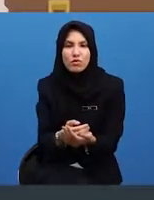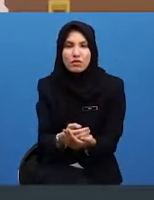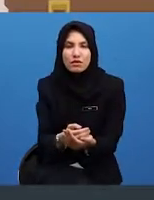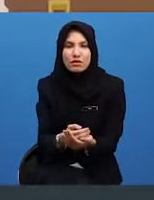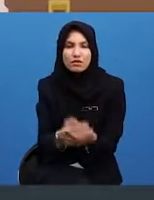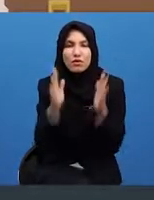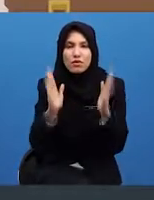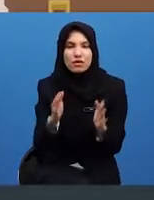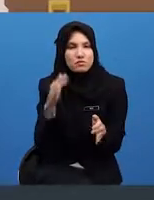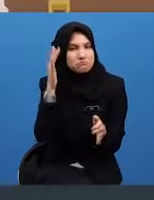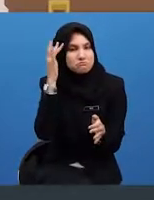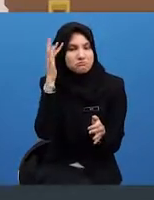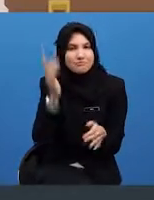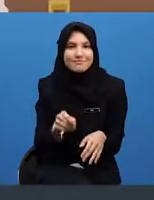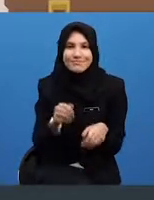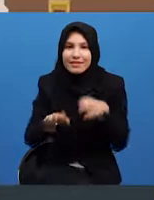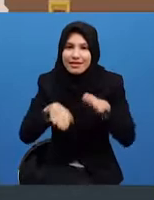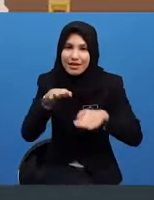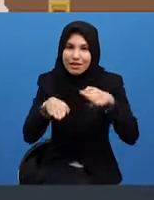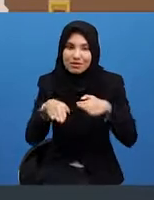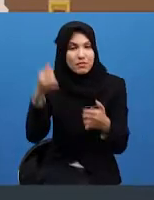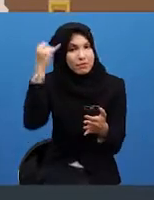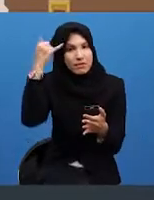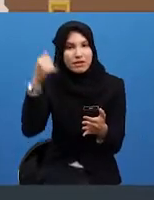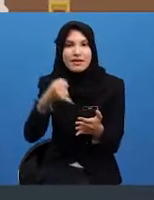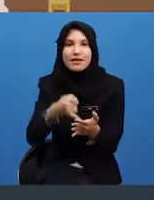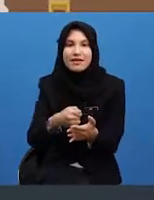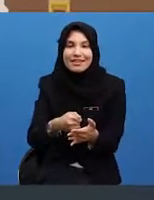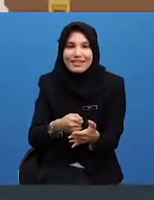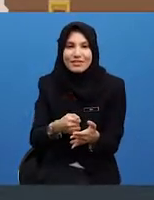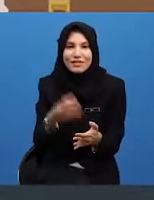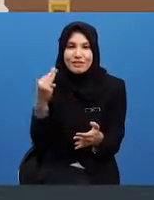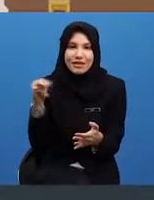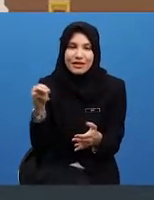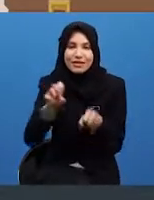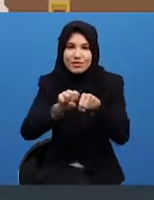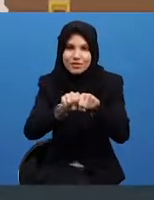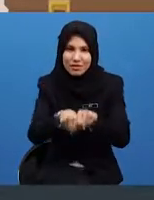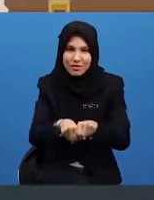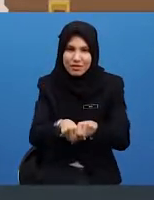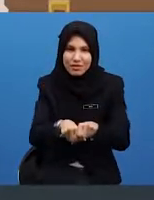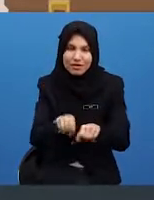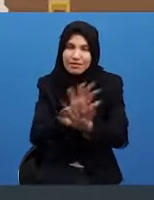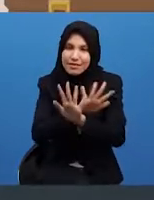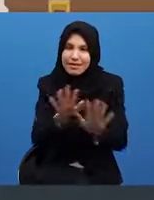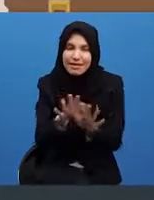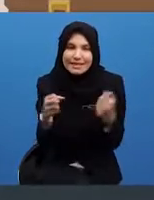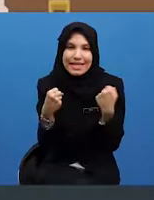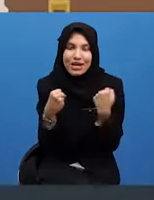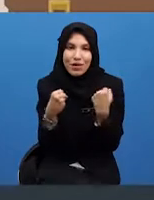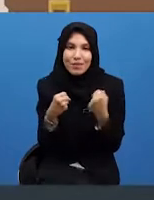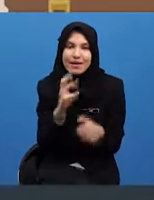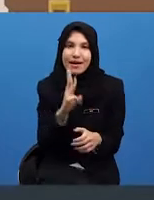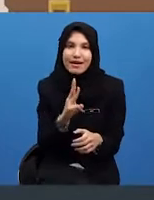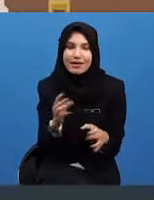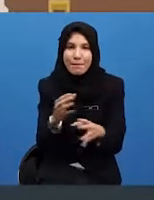pandai berenang dengan memberikan keyakinan kepada mereka. Supaya mereka tidak takut pada air dan dapat